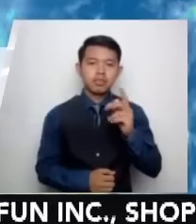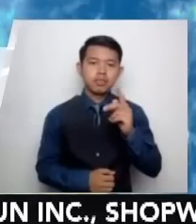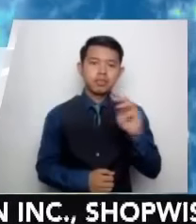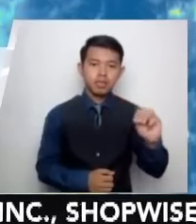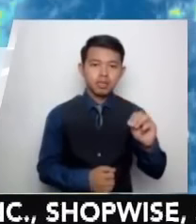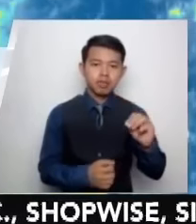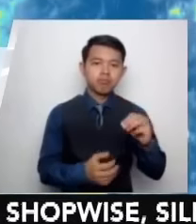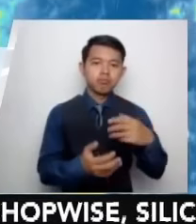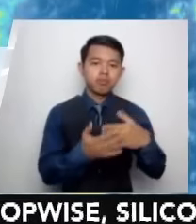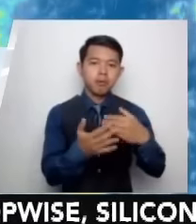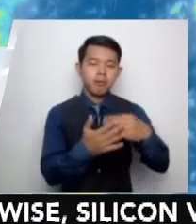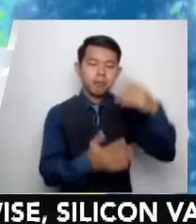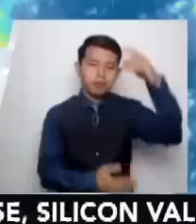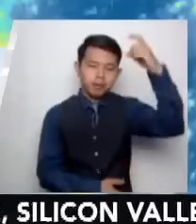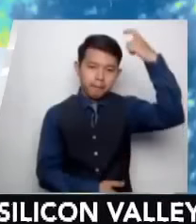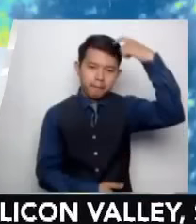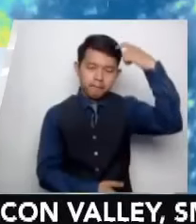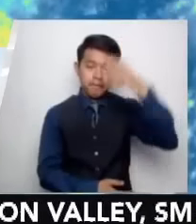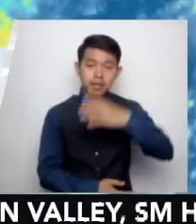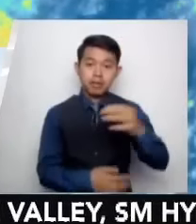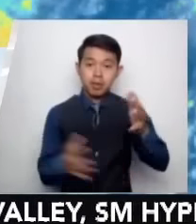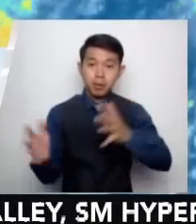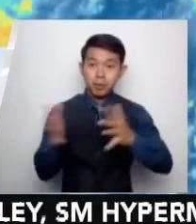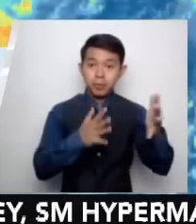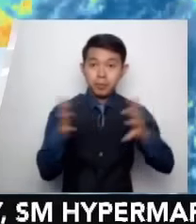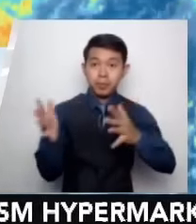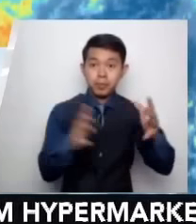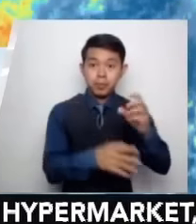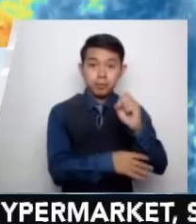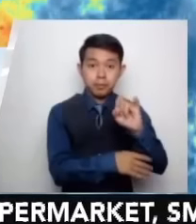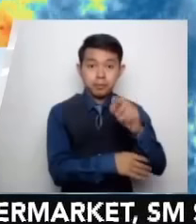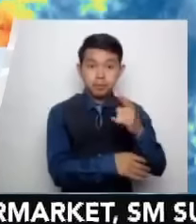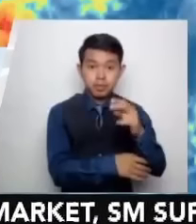nakataas na wind signal sa anumang lugar sa bansa.